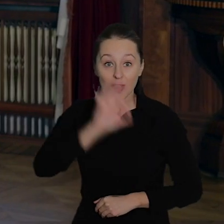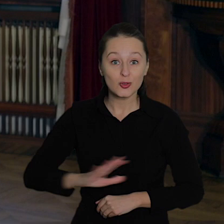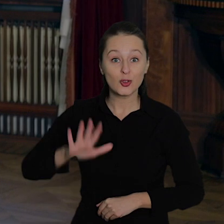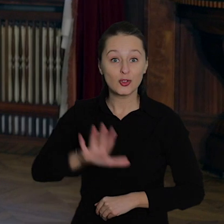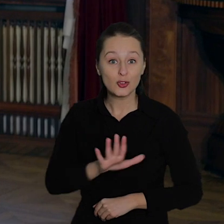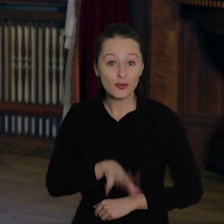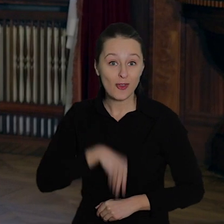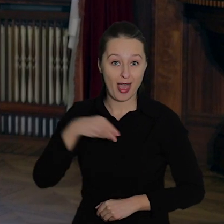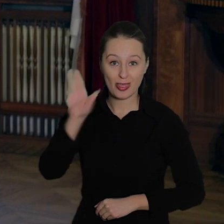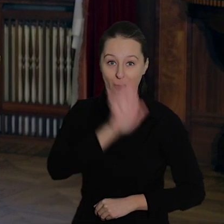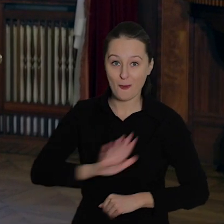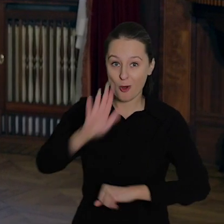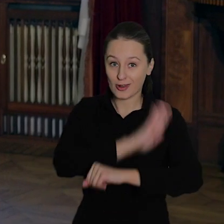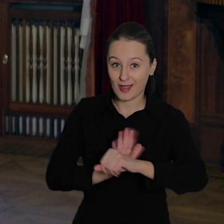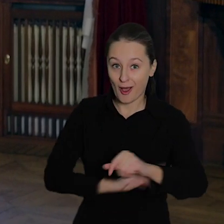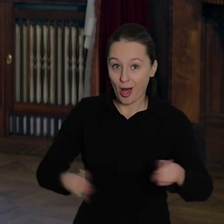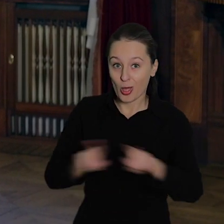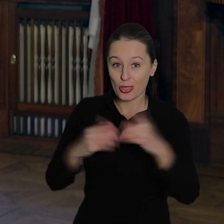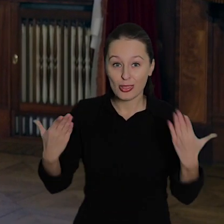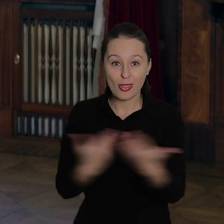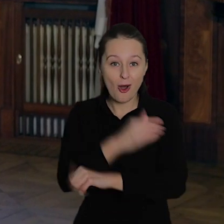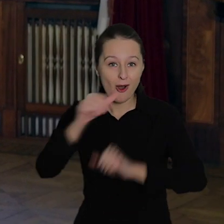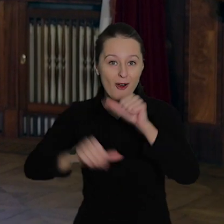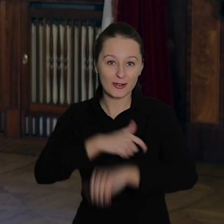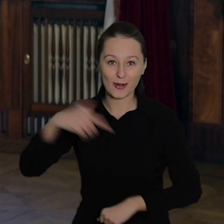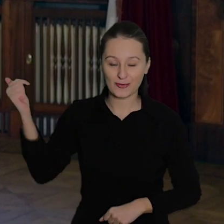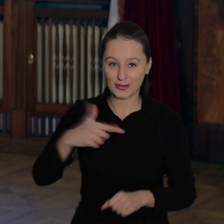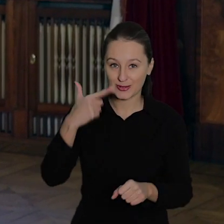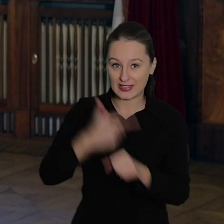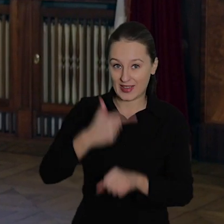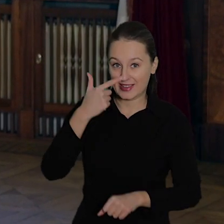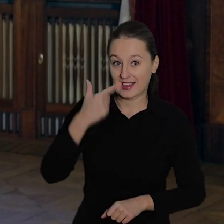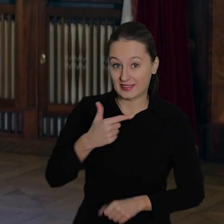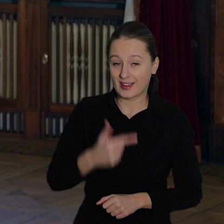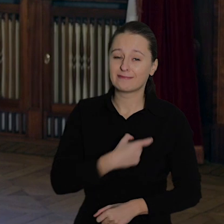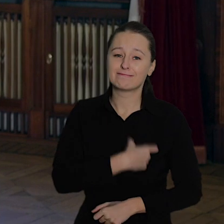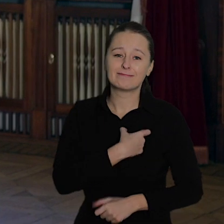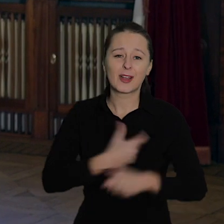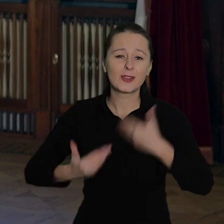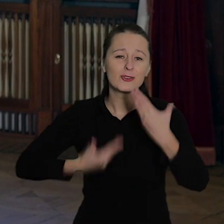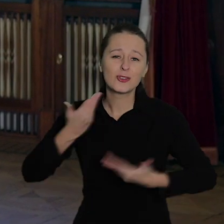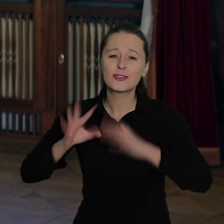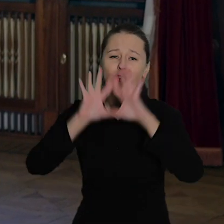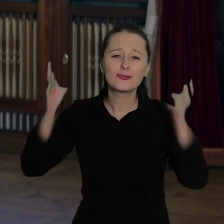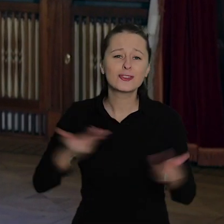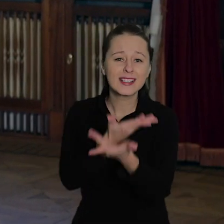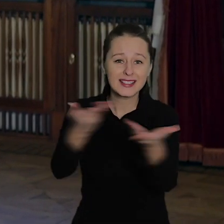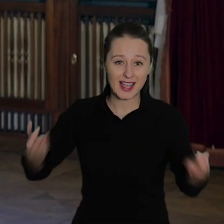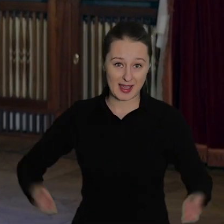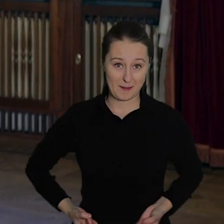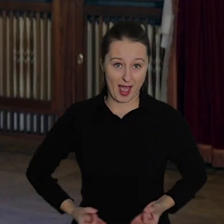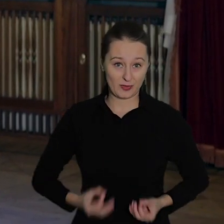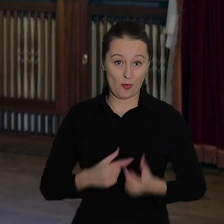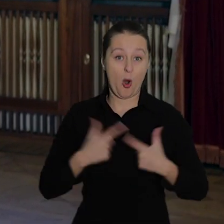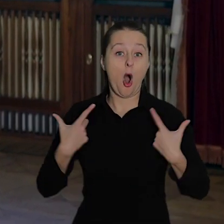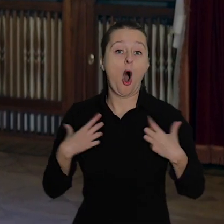okazji zbliżających się świąt Bożego Narodzenia i u progu nowego roku 2022 serdecznie życzę